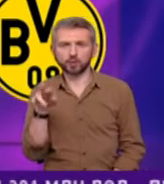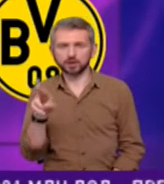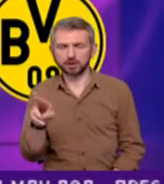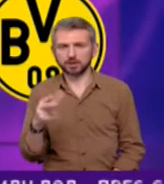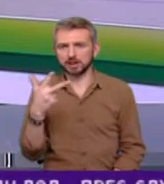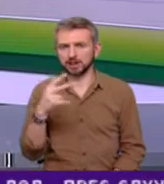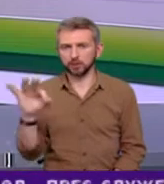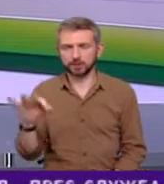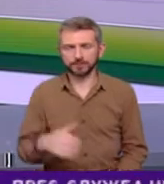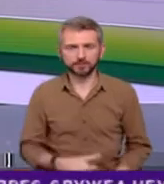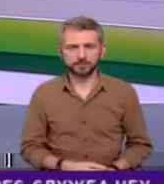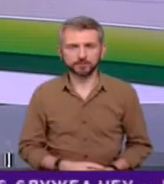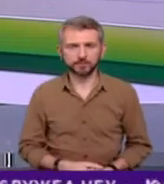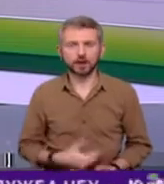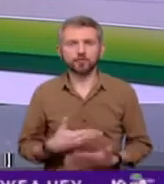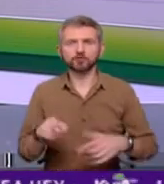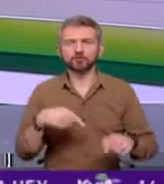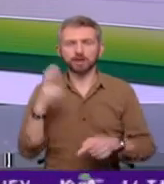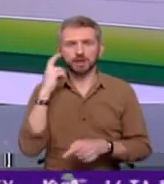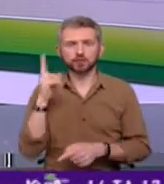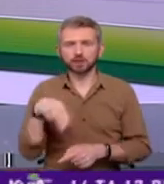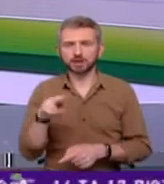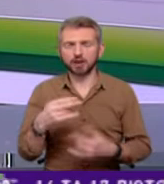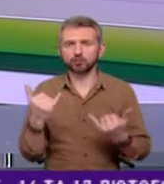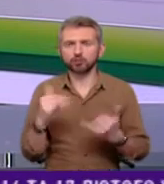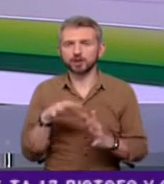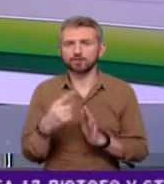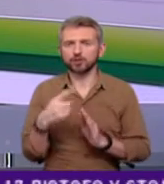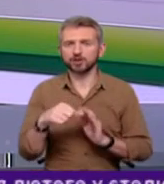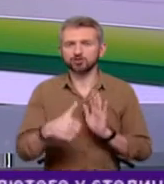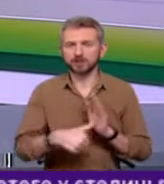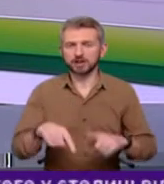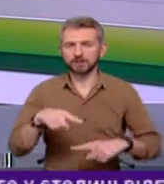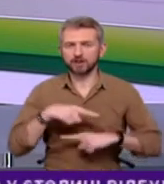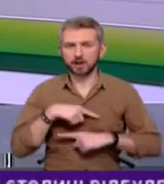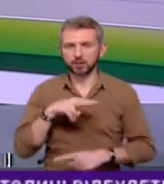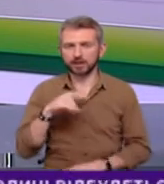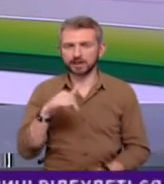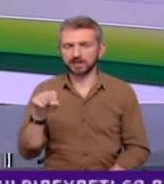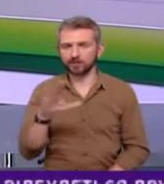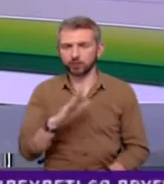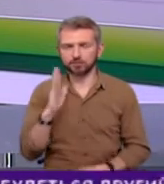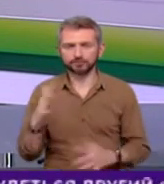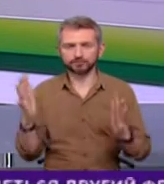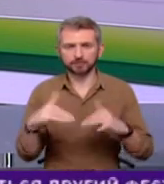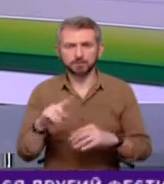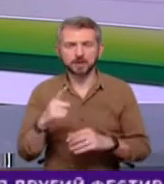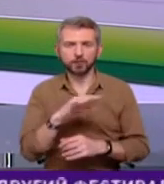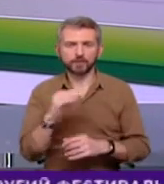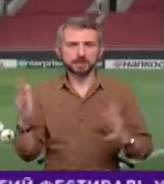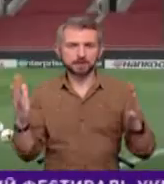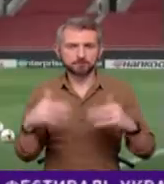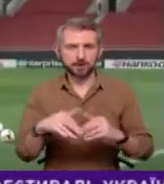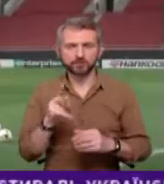3-0. А от футболісти київського «Динамо» сьогодні в 1/16 фіналу Ліги Європи зіграють перший офіційний матч